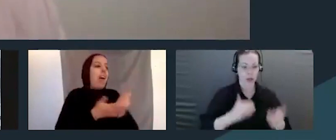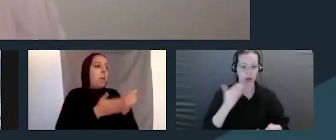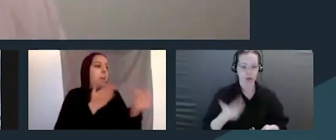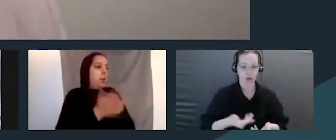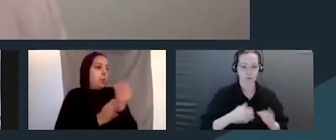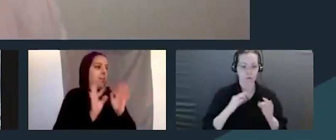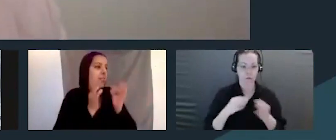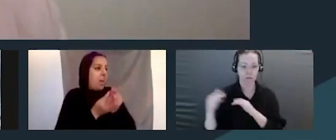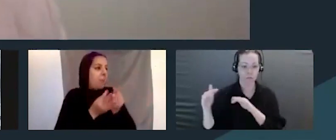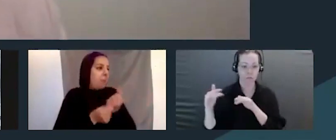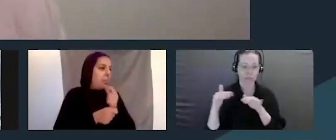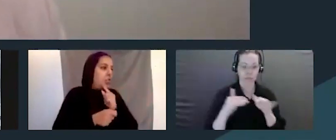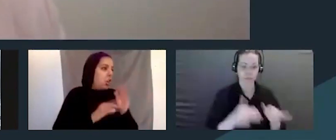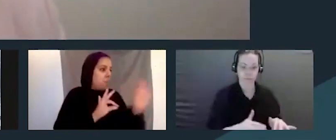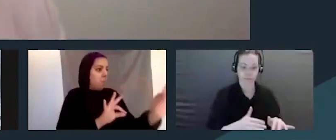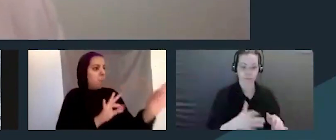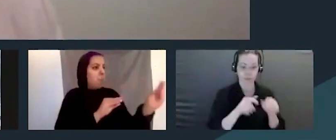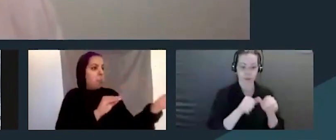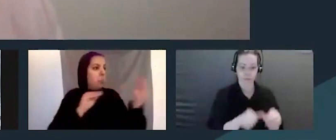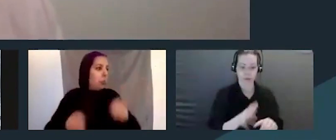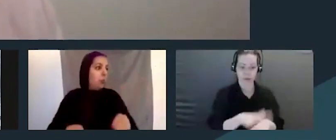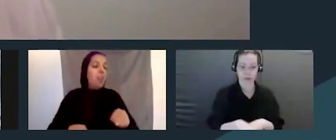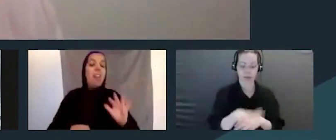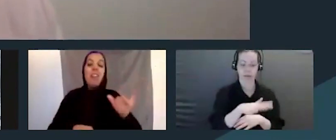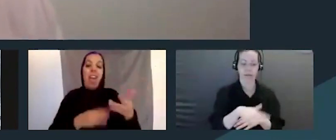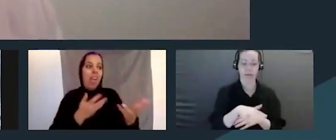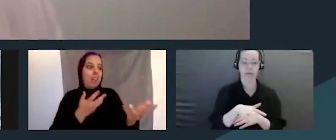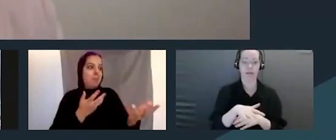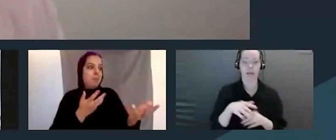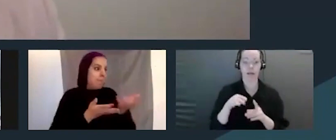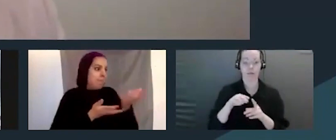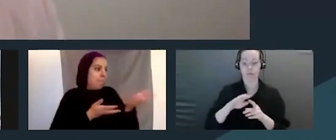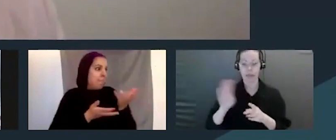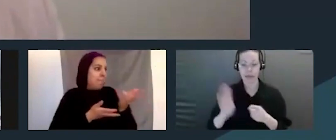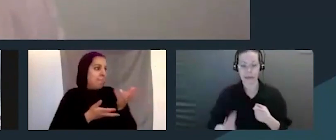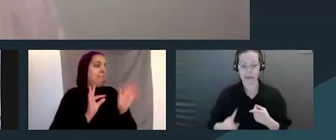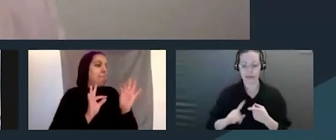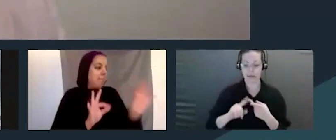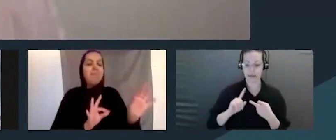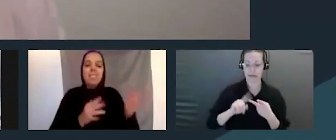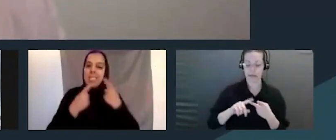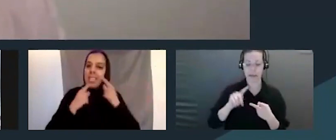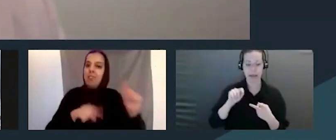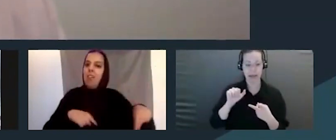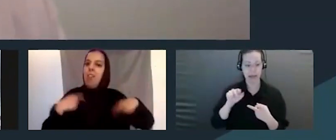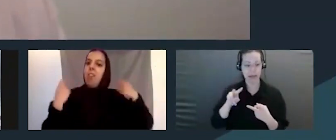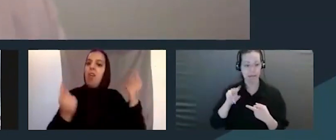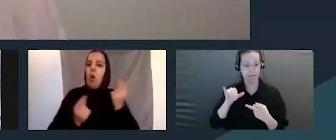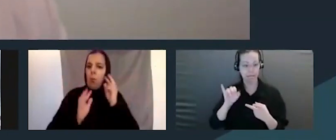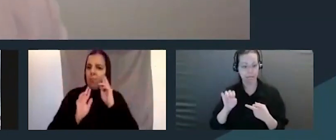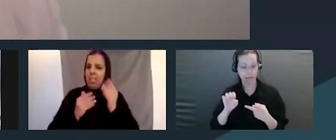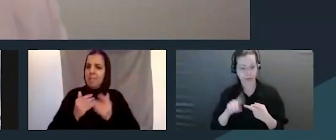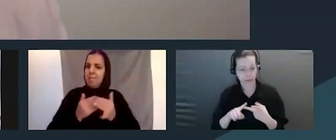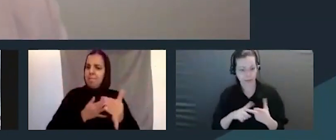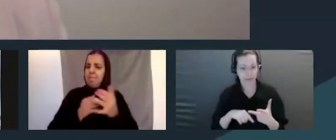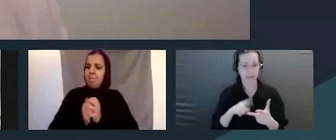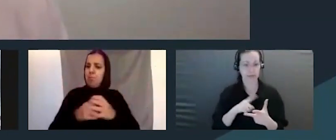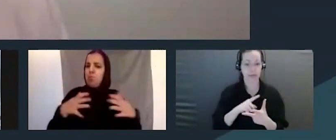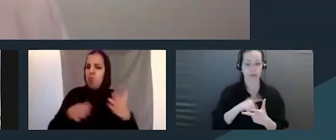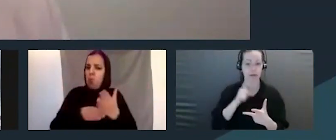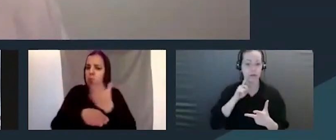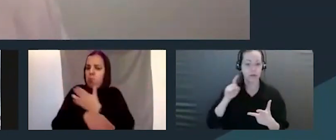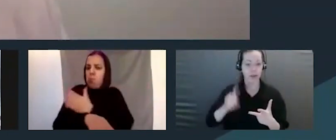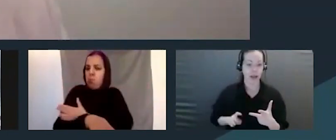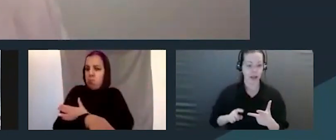donc ça s'est avéré être une activité très réussie qui permet la croissance non seulement dans